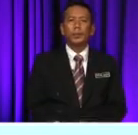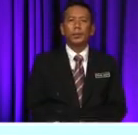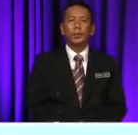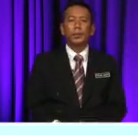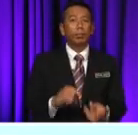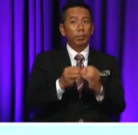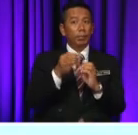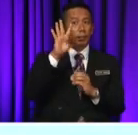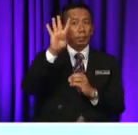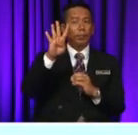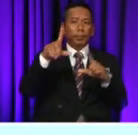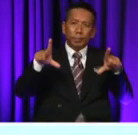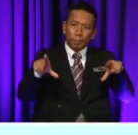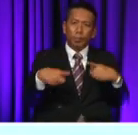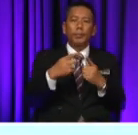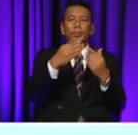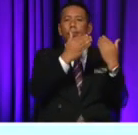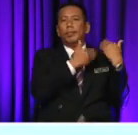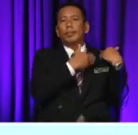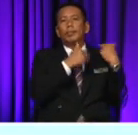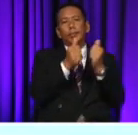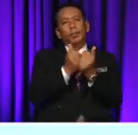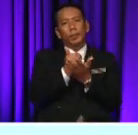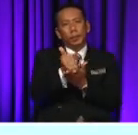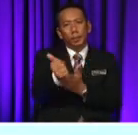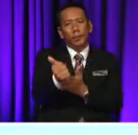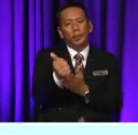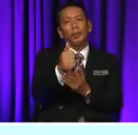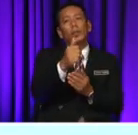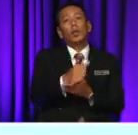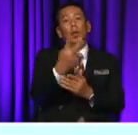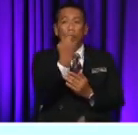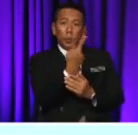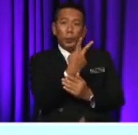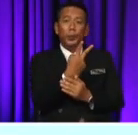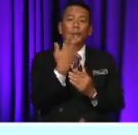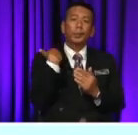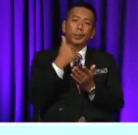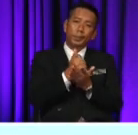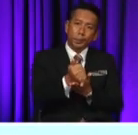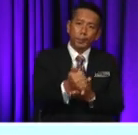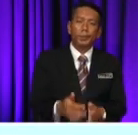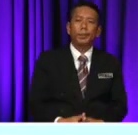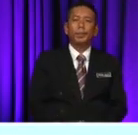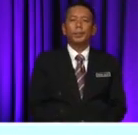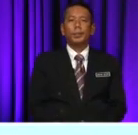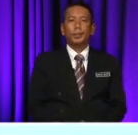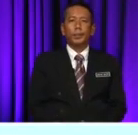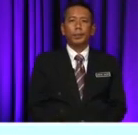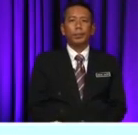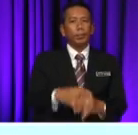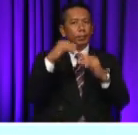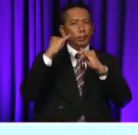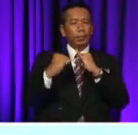dan yang keempat adalah melaksanakan tanggung jawab dengan Amanah ini pun ada amanahnya baik oke yang